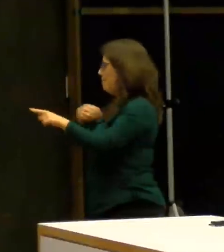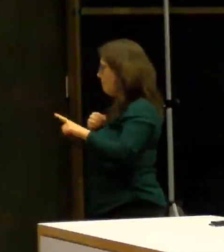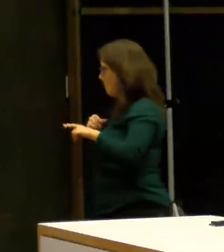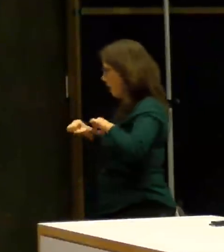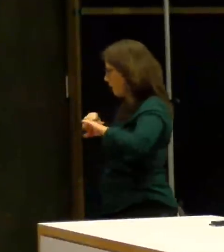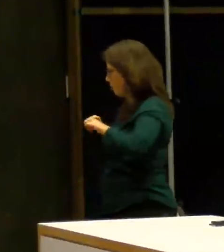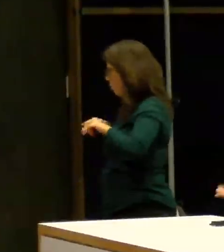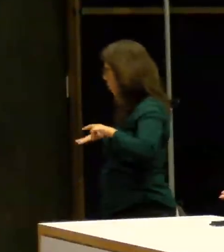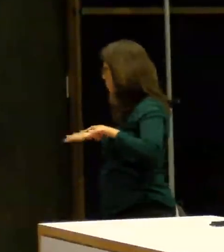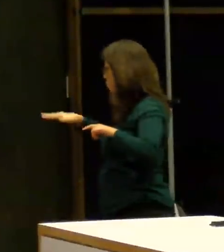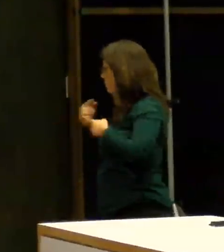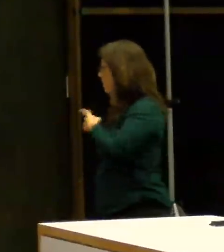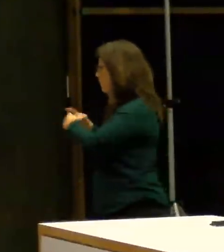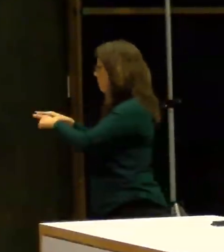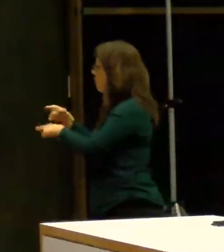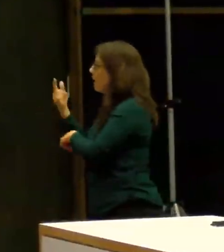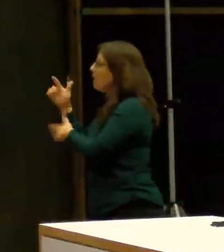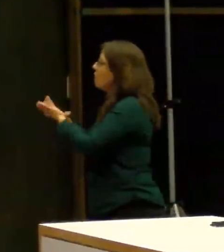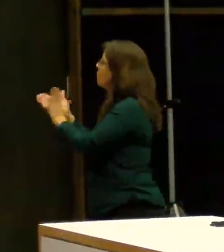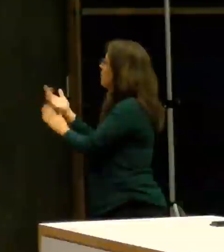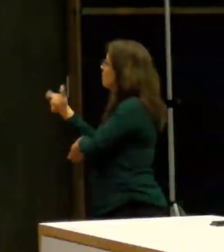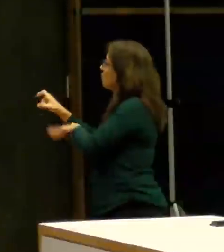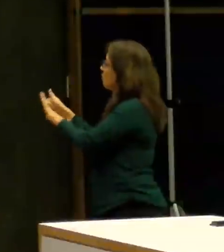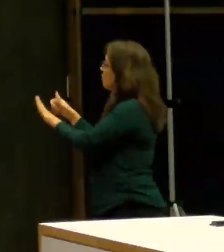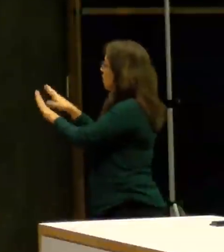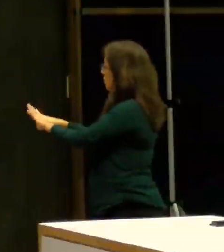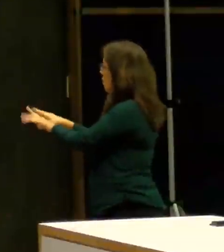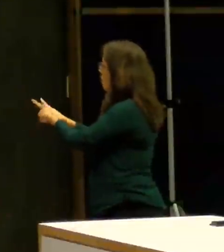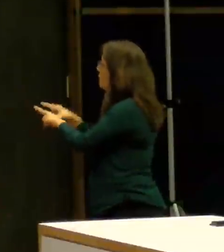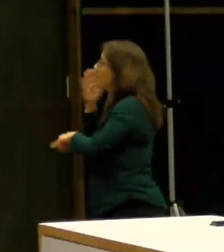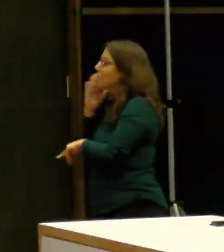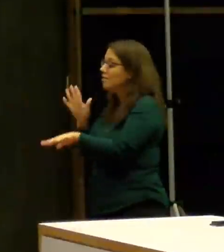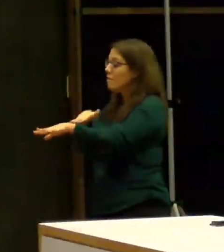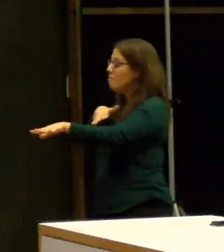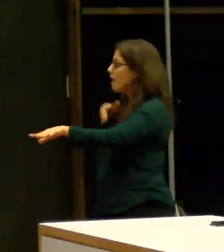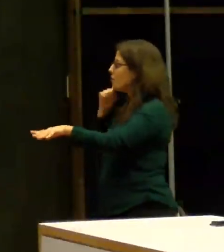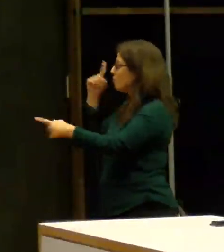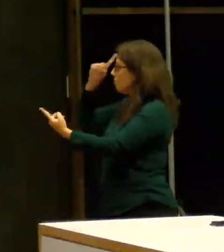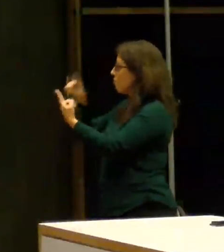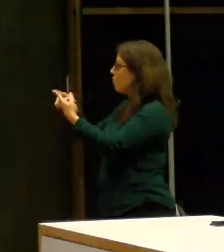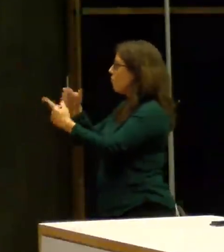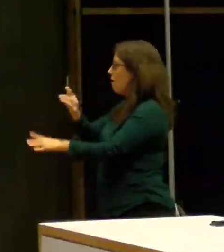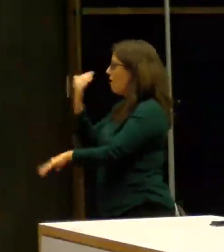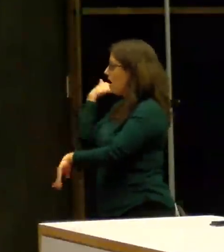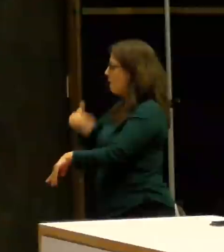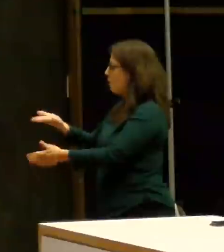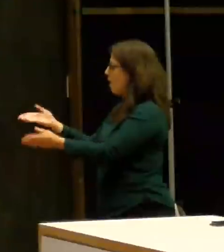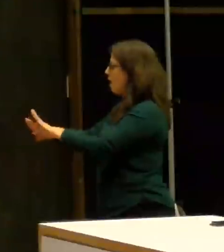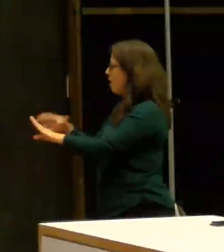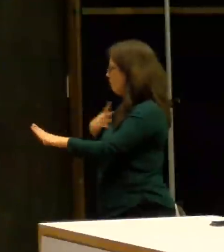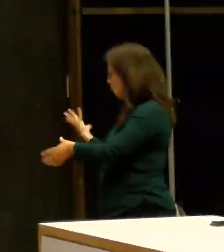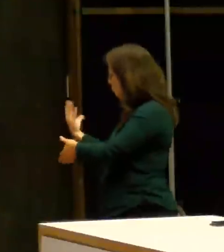non. Et d'ailleurs, 269 est là aussi quand il y a la marche pour la fermeture des abattoirs. Donc, c'est